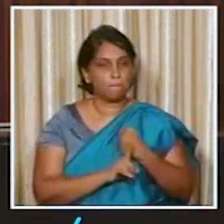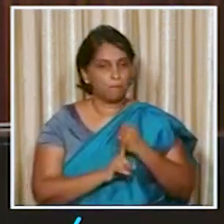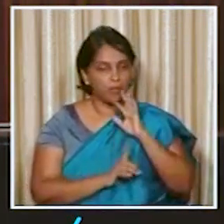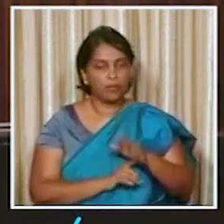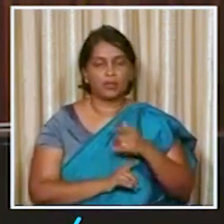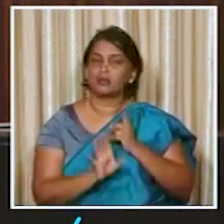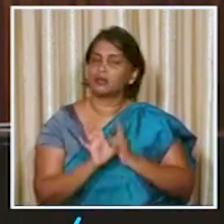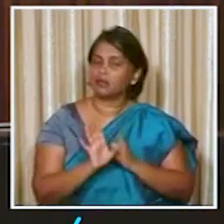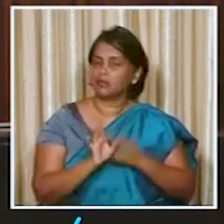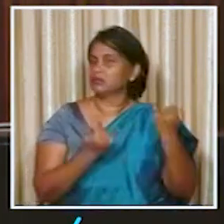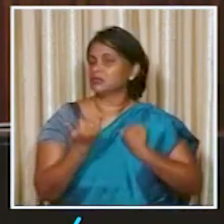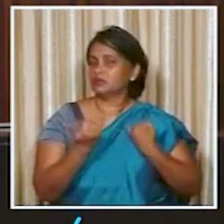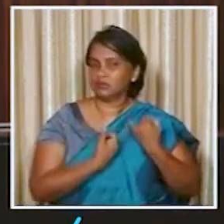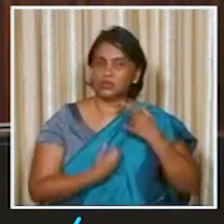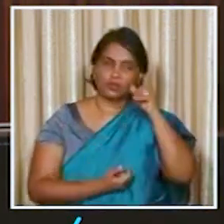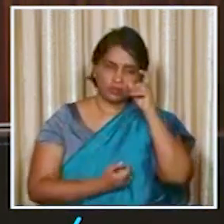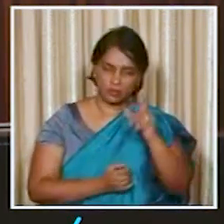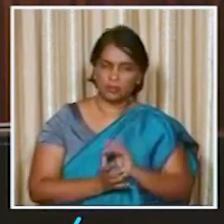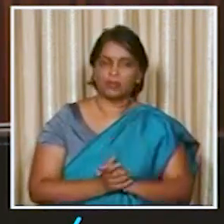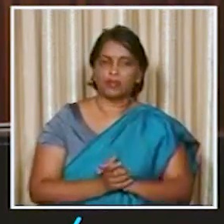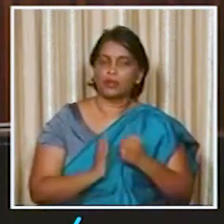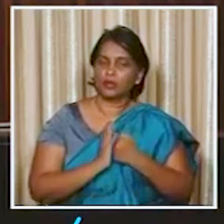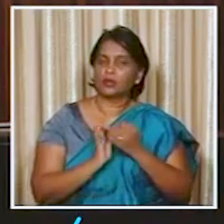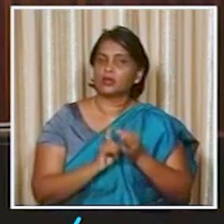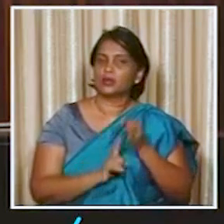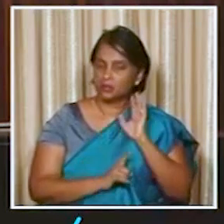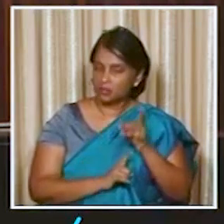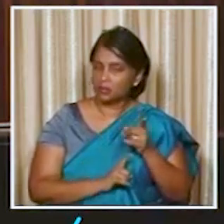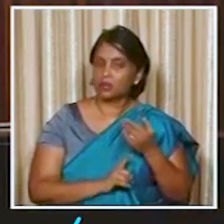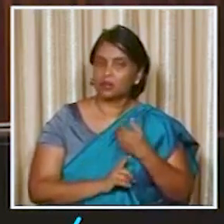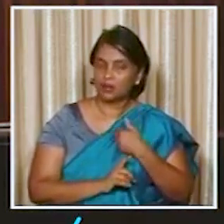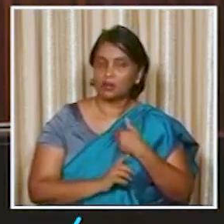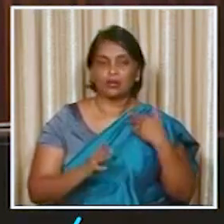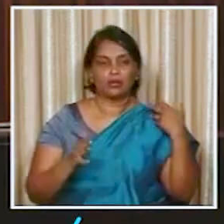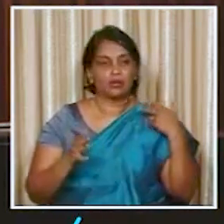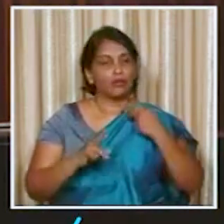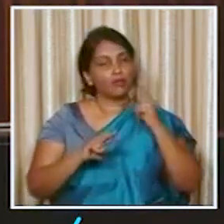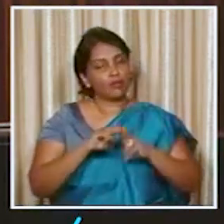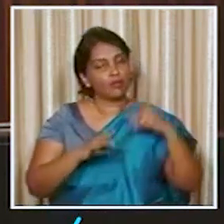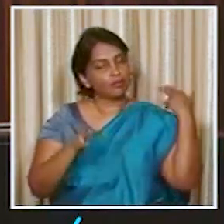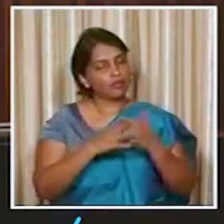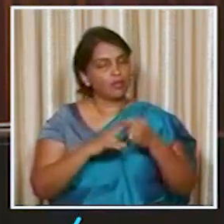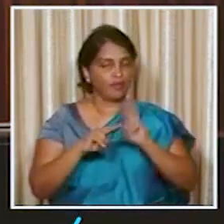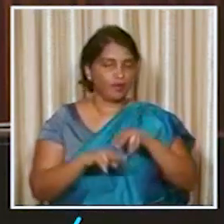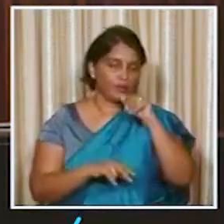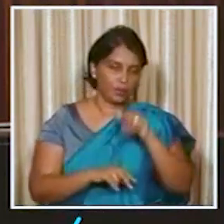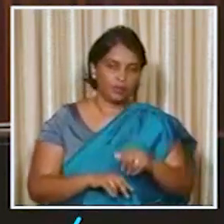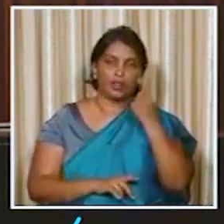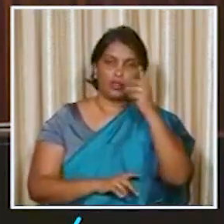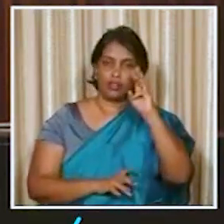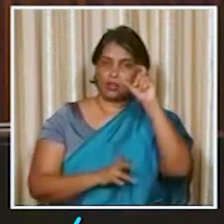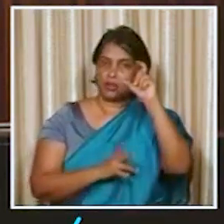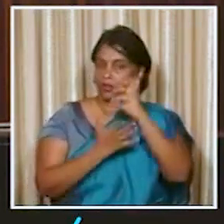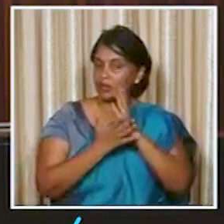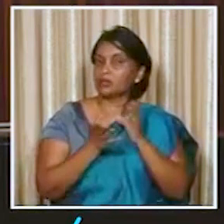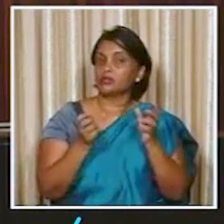බව නිරන්තරයෙන් චෝදනා කරනු මම දැක ඇත්තෙමි. අතිගරු ජනාධිපතිතුමන් මගේ දීර්ඝකාලීන මිතුරෙක් බව සැබෑවකි. නමුත් 13 වෙනි ආණ්ඩුක්‍රම